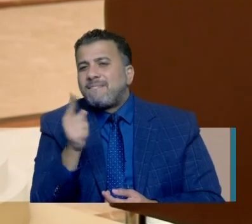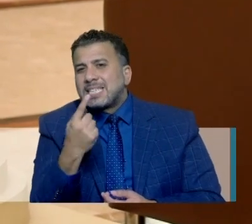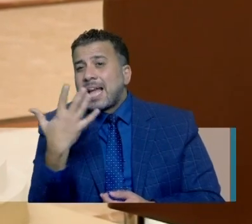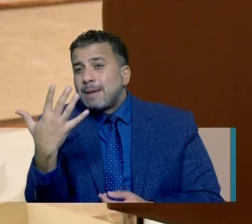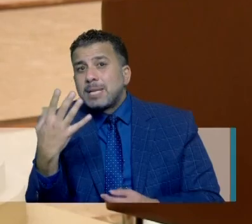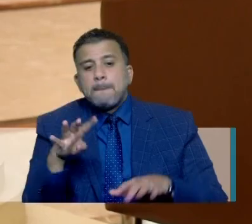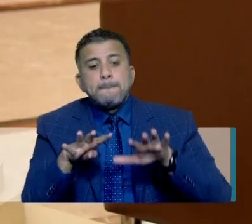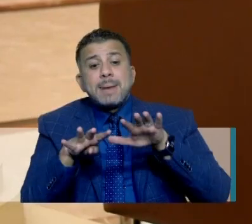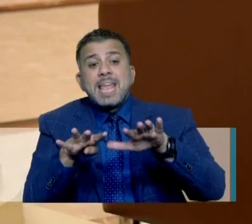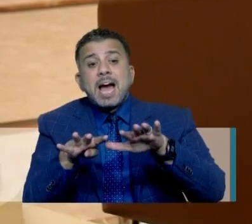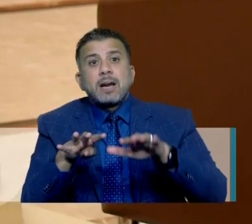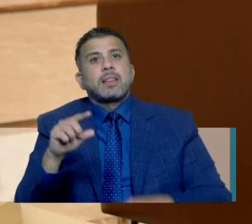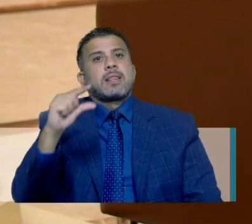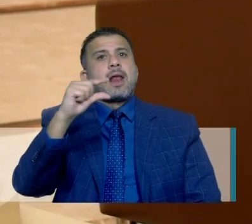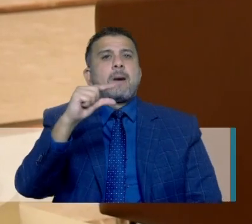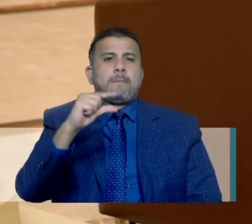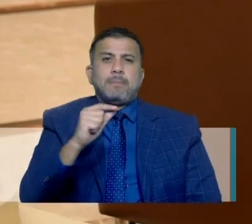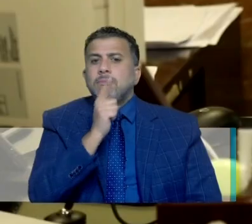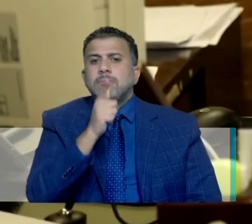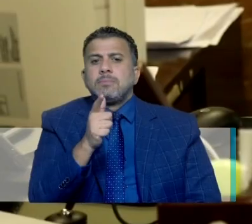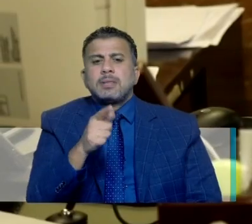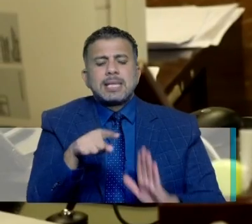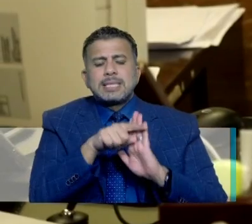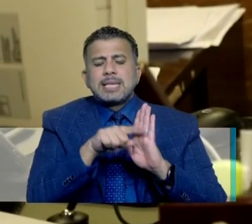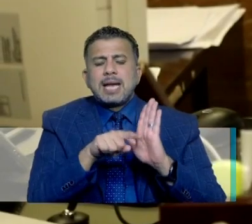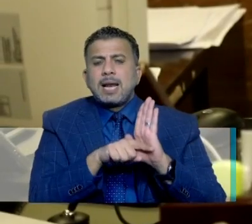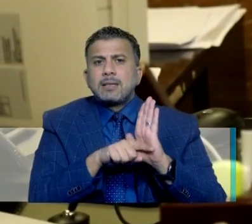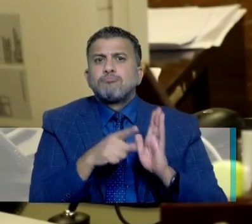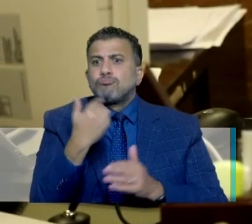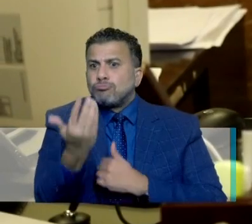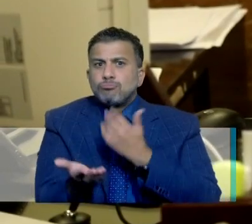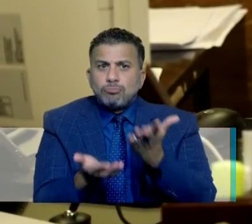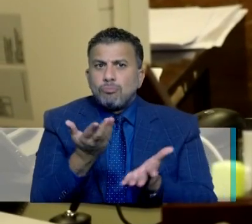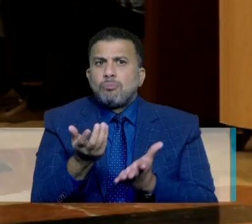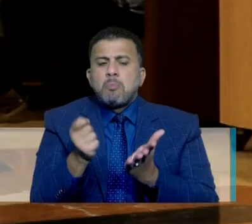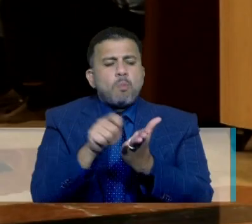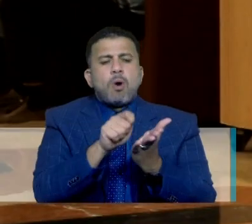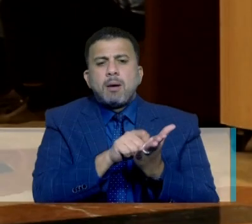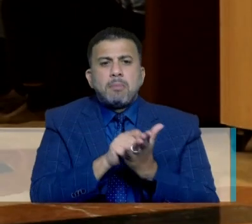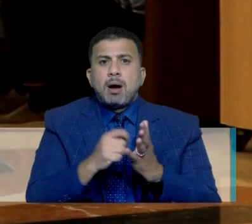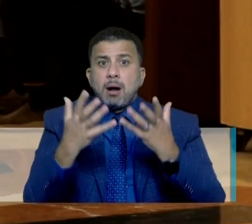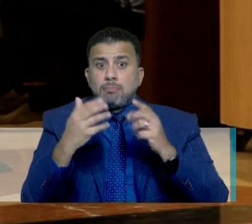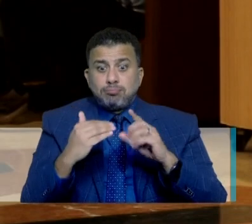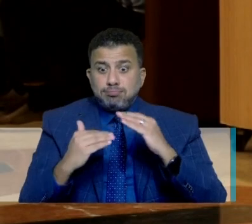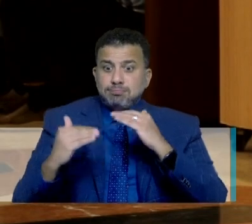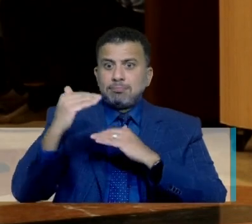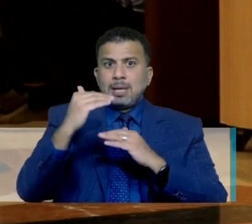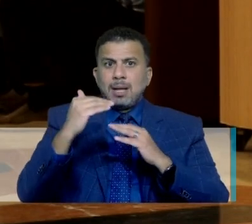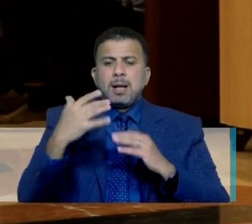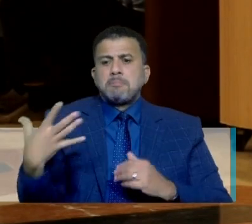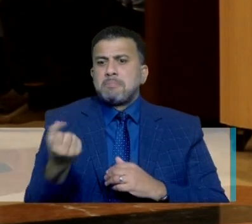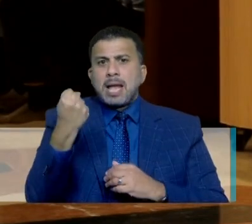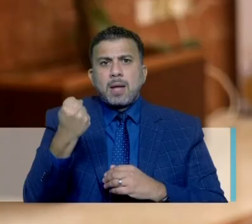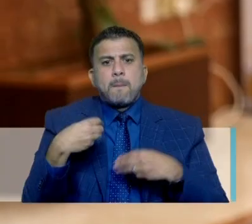درهم هذا واكدت دائره التسجيل العقاري زياده الطلب على جميع المعاملات وارتفاع معاملات سندات